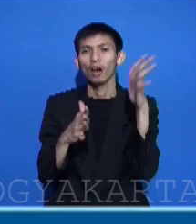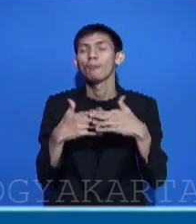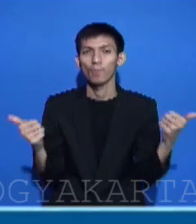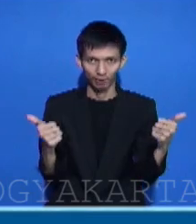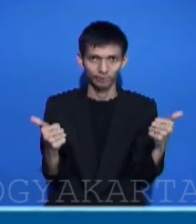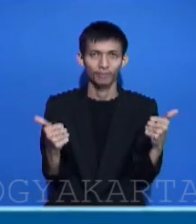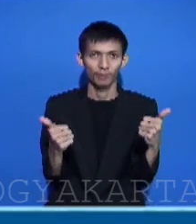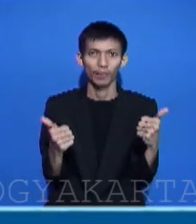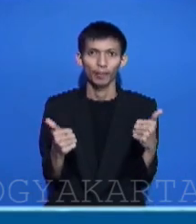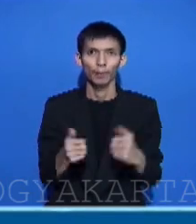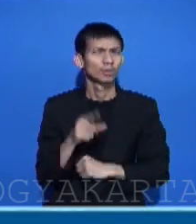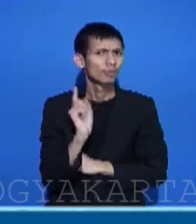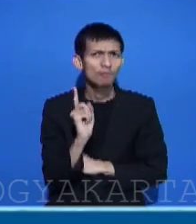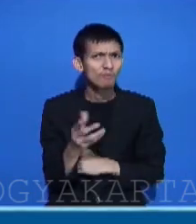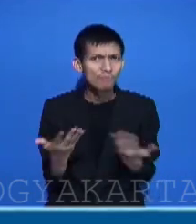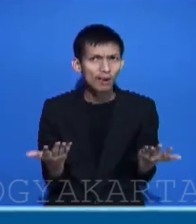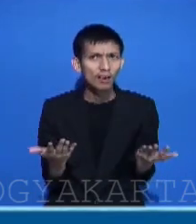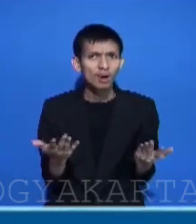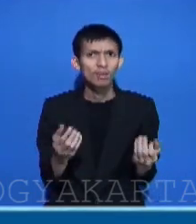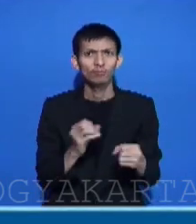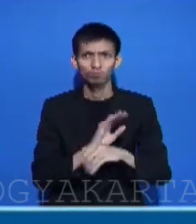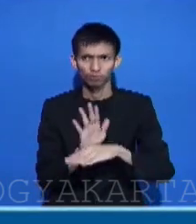amargi Sartika Putri